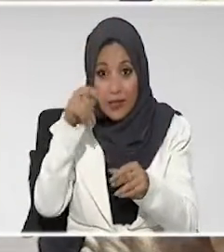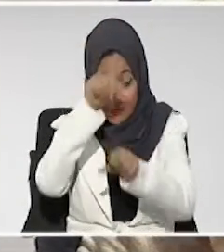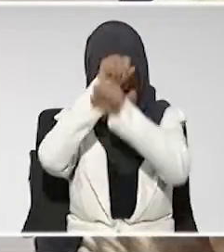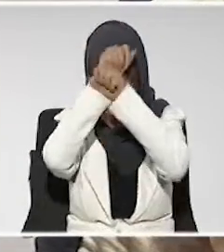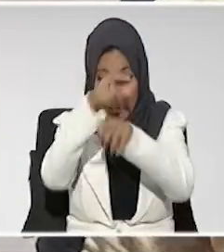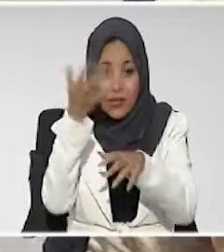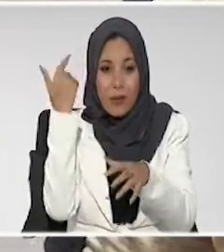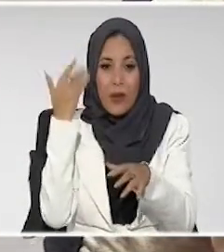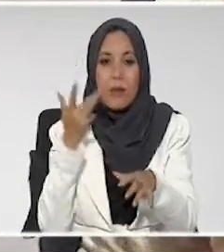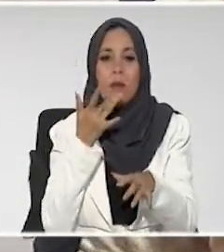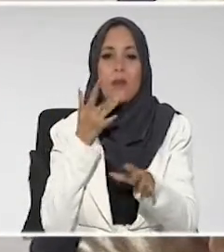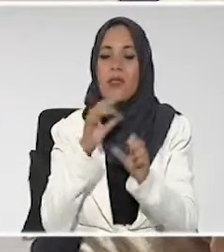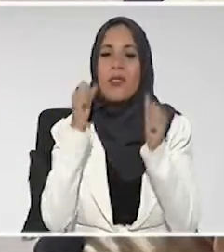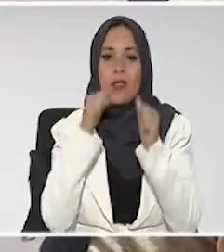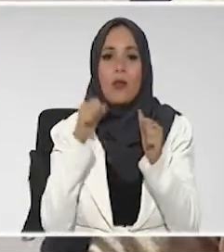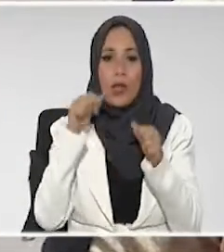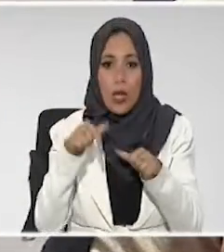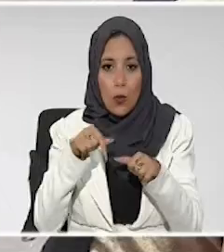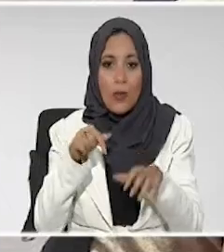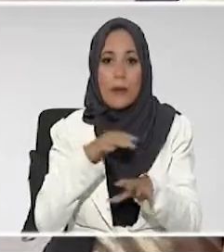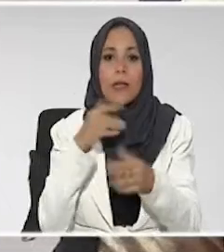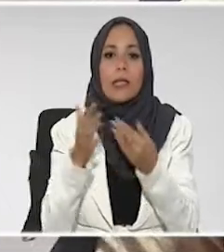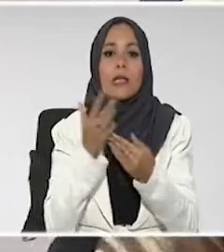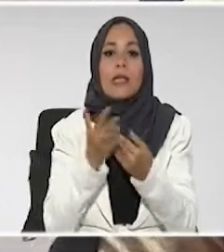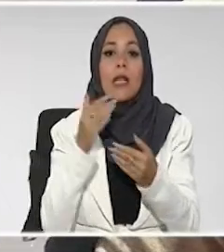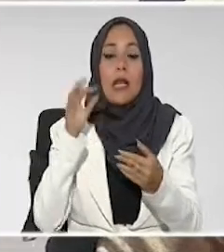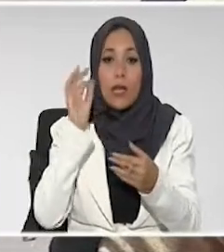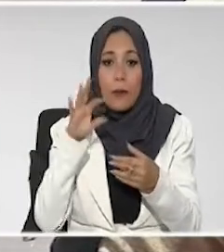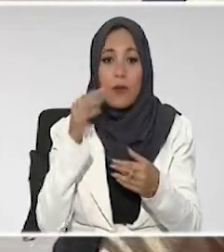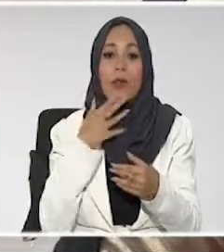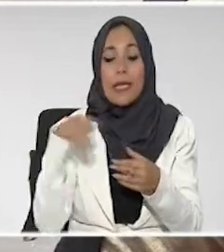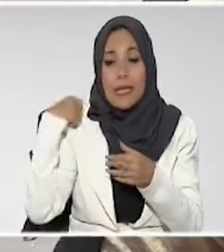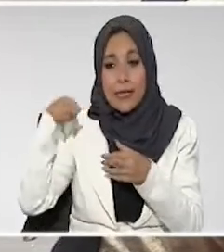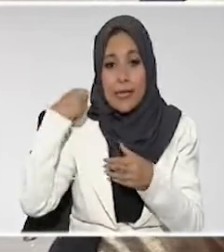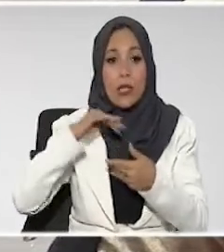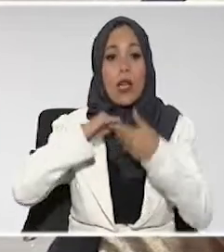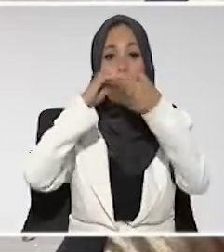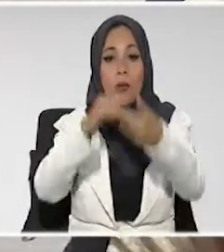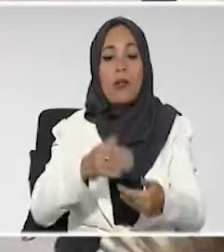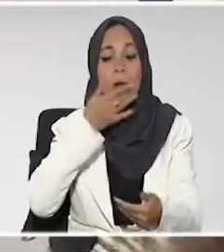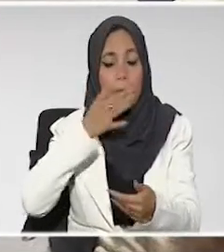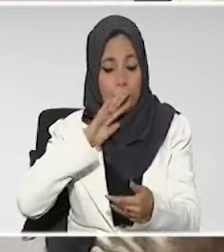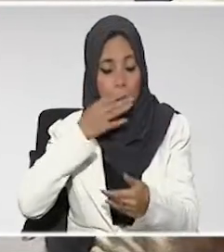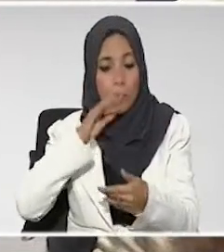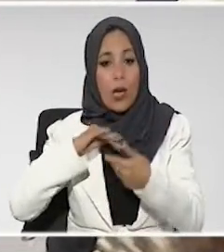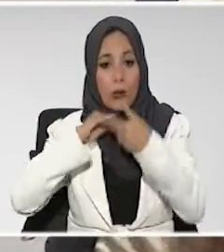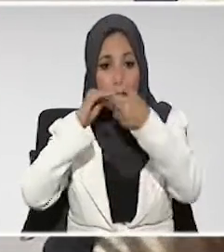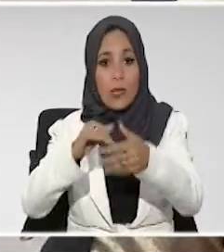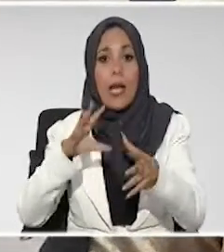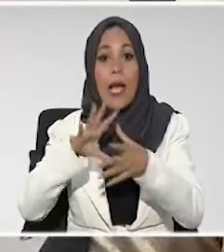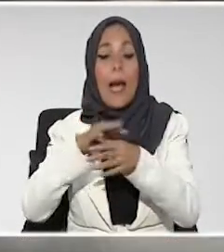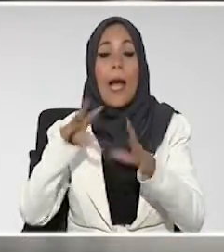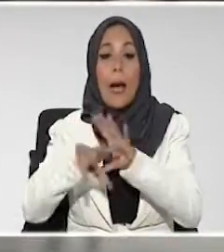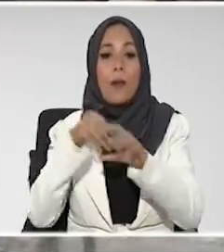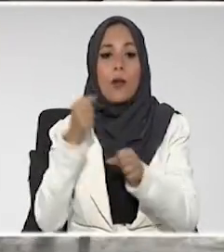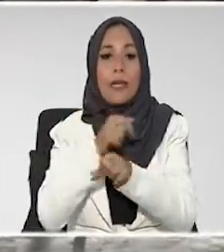يعني بأي رفاهية من رفاهيات الحياة، لكن بفضل السيد الرئيس عبد الفتاح السيسي الحمد لله وصلت لنا حياة